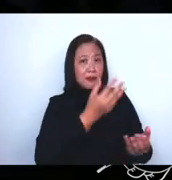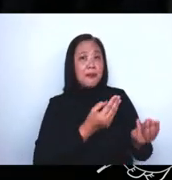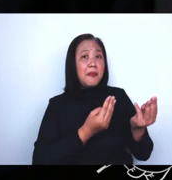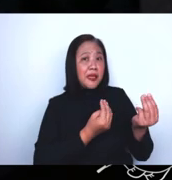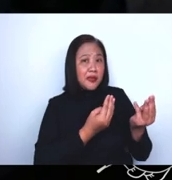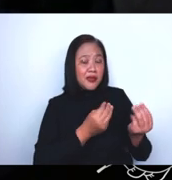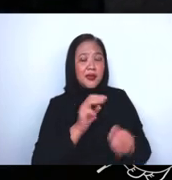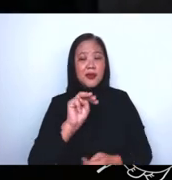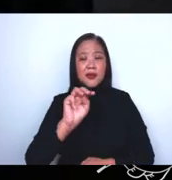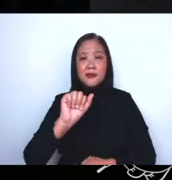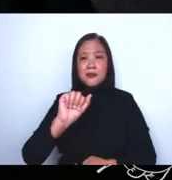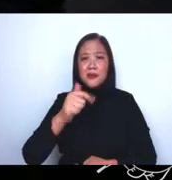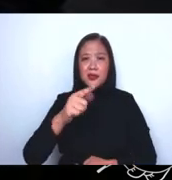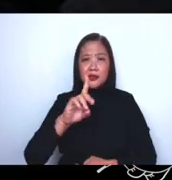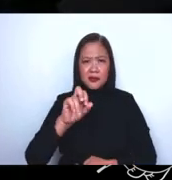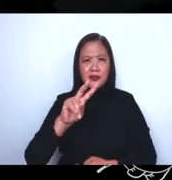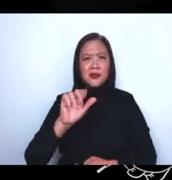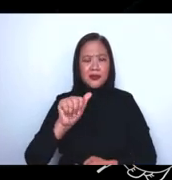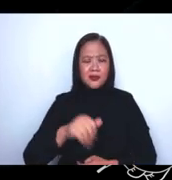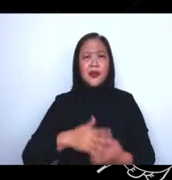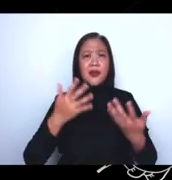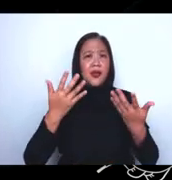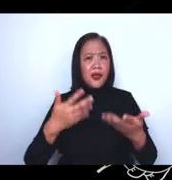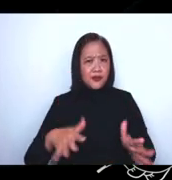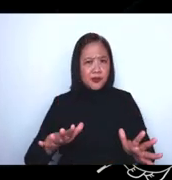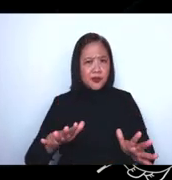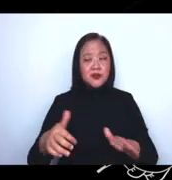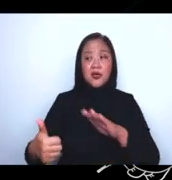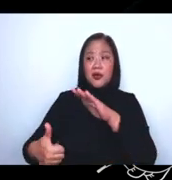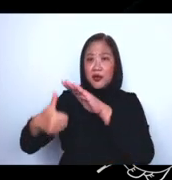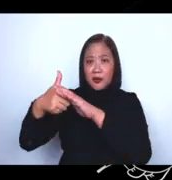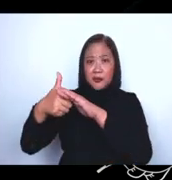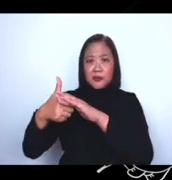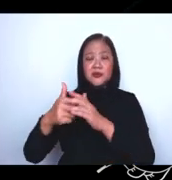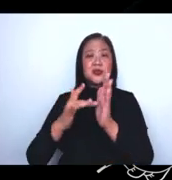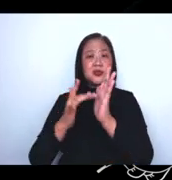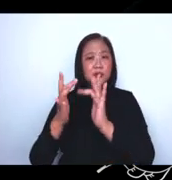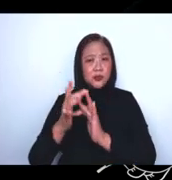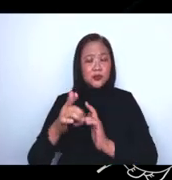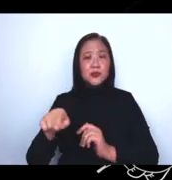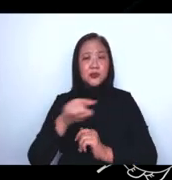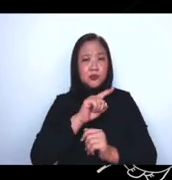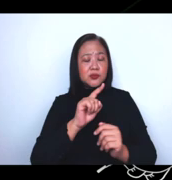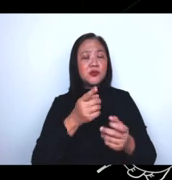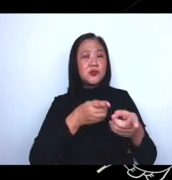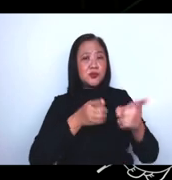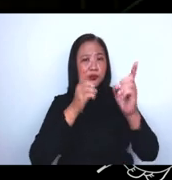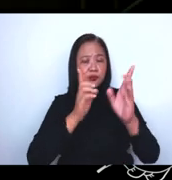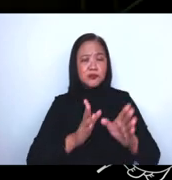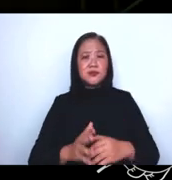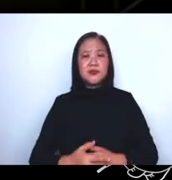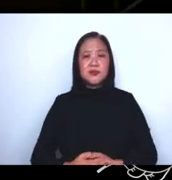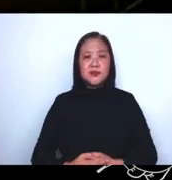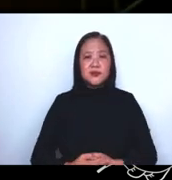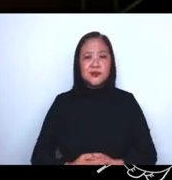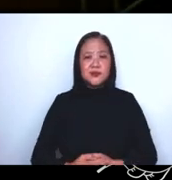Magdalena. Tapos, nagpakita rin siya sa kanyang mga